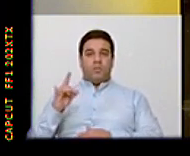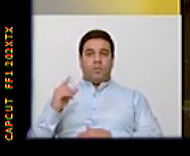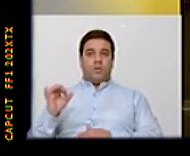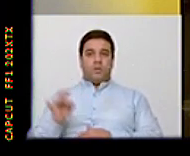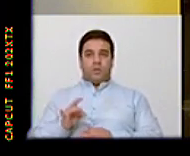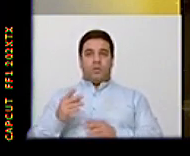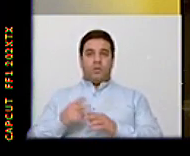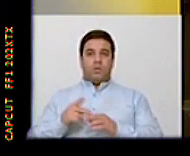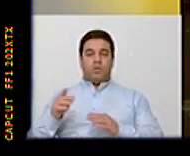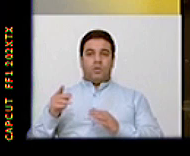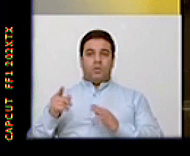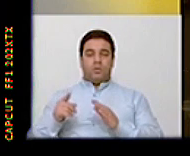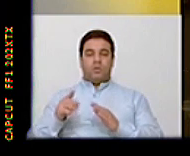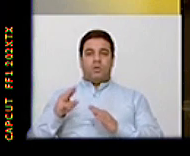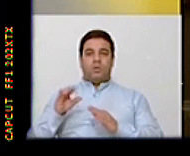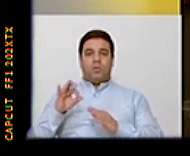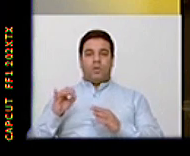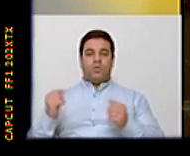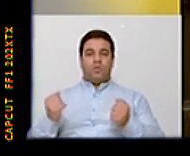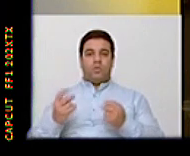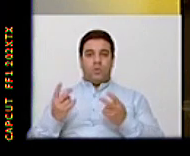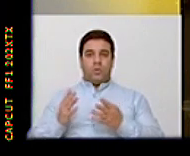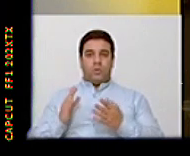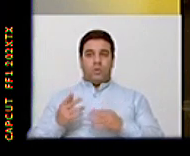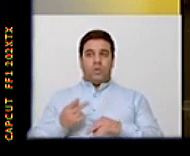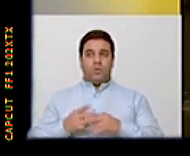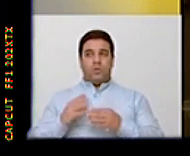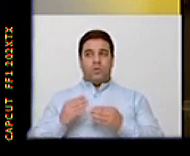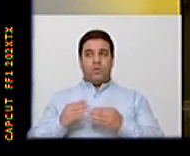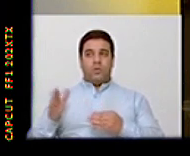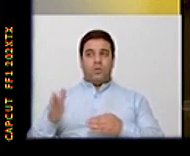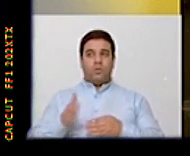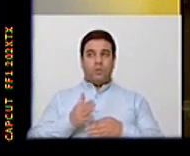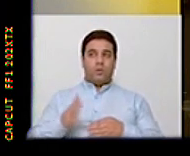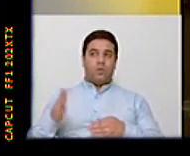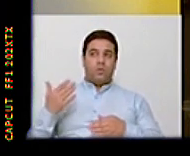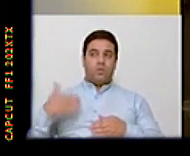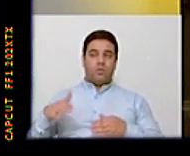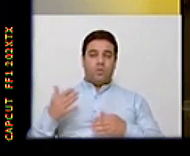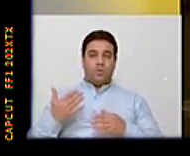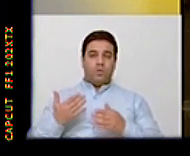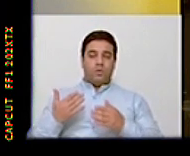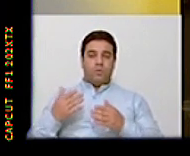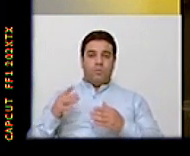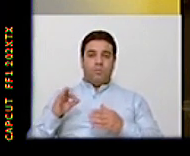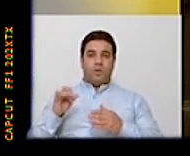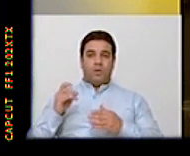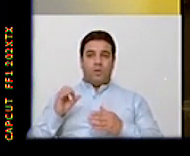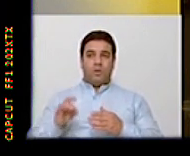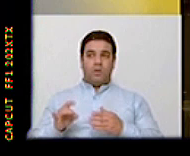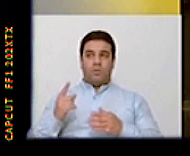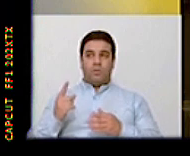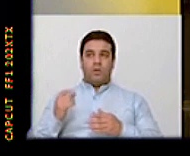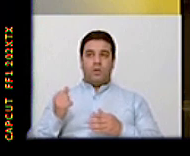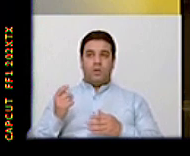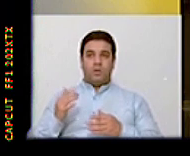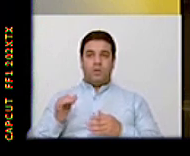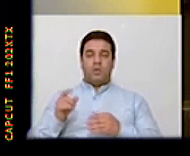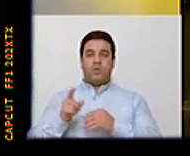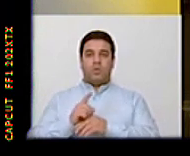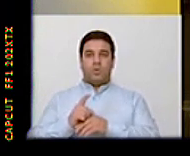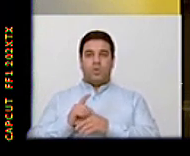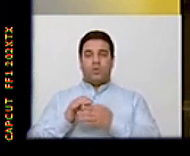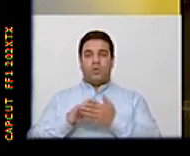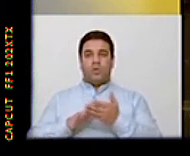marotaba tebrantirib yuborish kerak bo'ladi. Bir marta tebrantirilgandan so'ng mayatniki bir necha